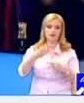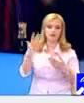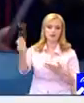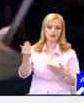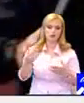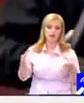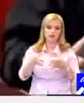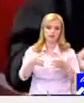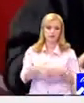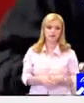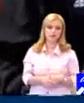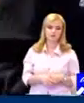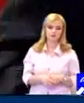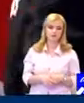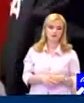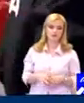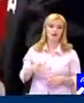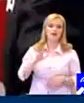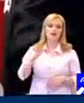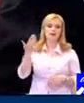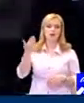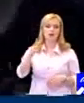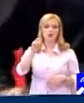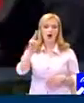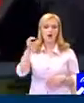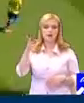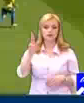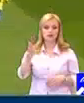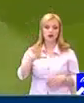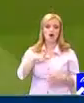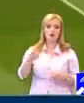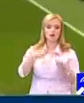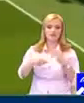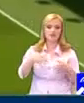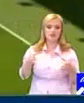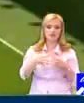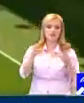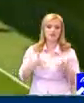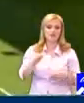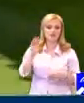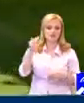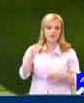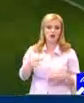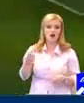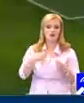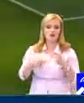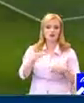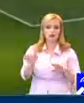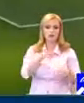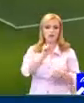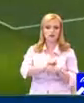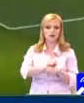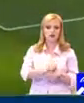2-0. În amicalul cu Croația, Neymar, revenit după accidentarea suferită în februarie, a intrat după pauză și a avut nevoie de